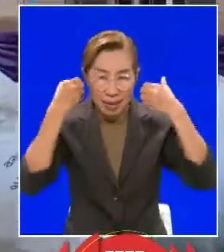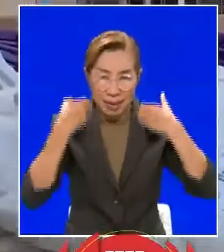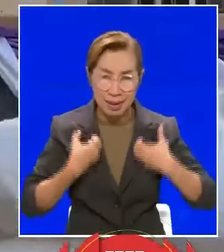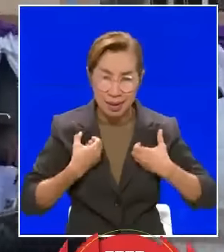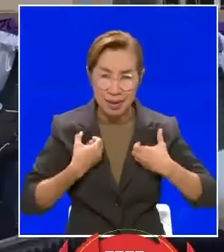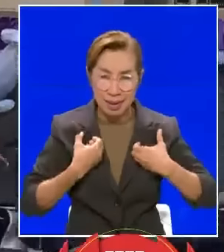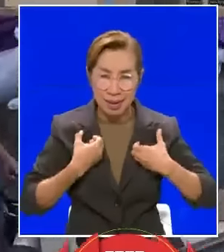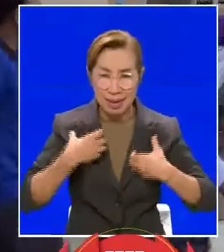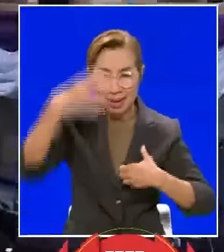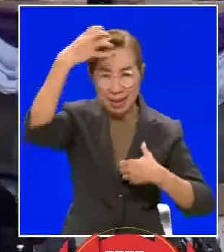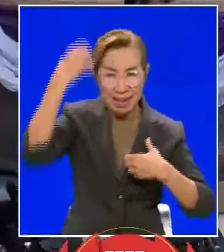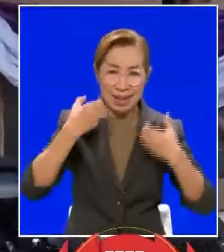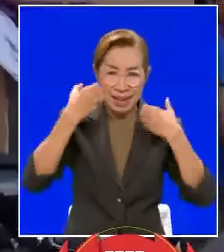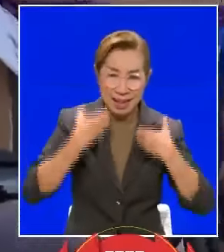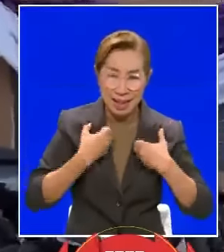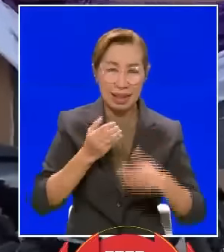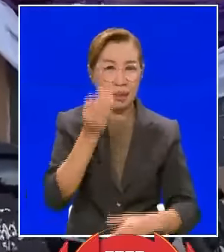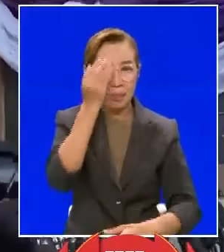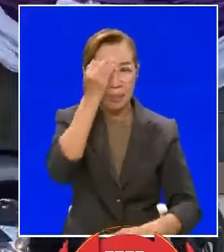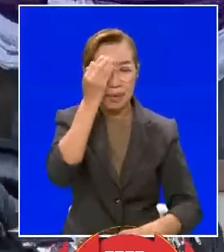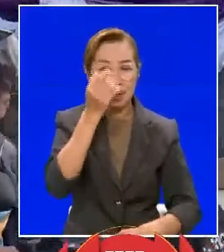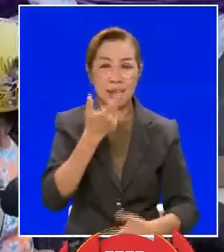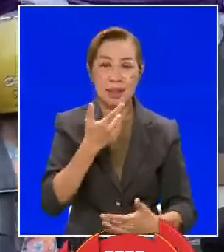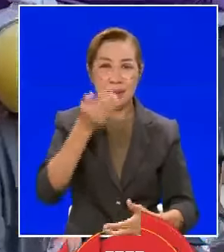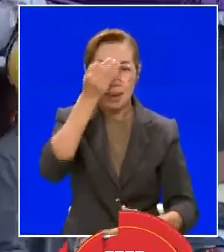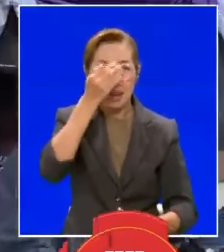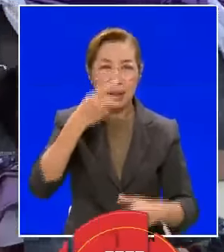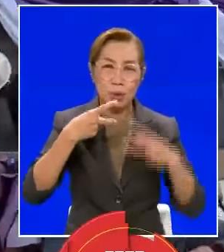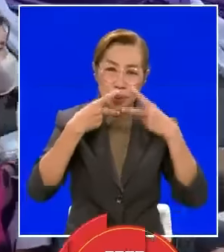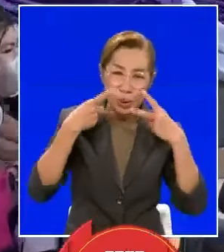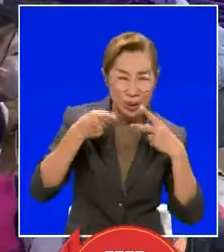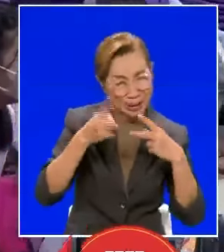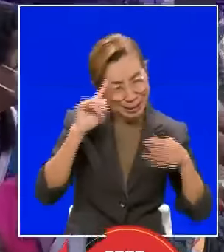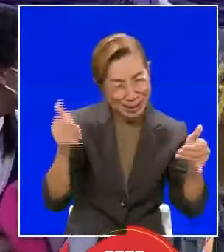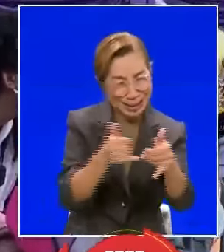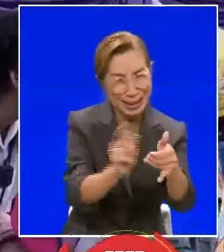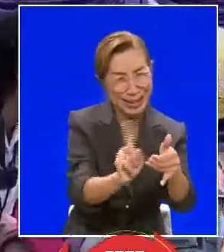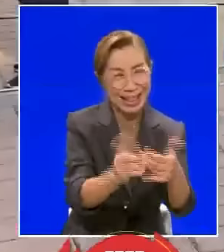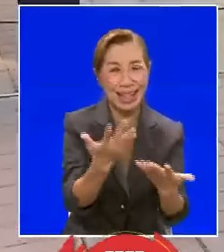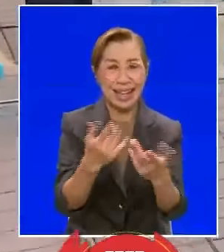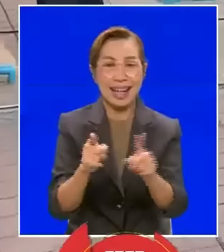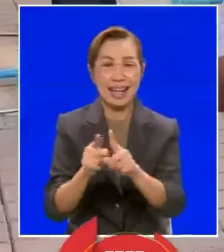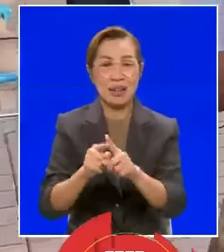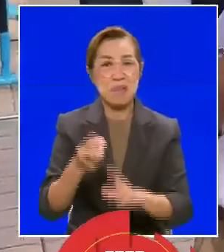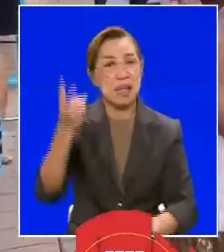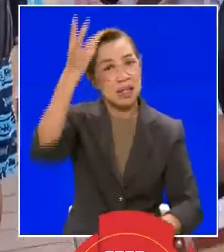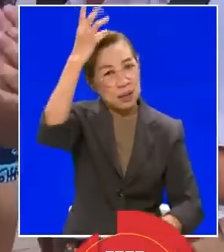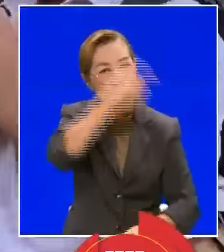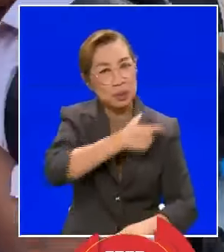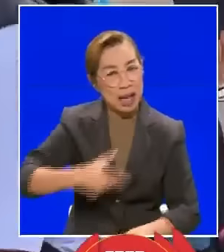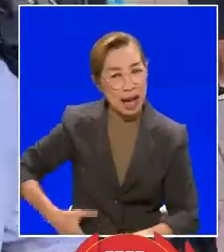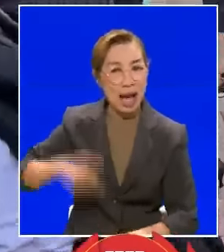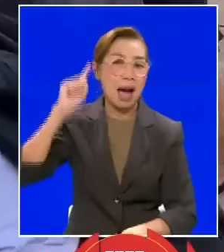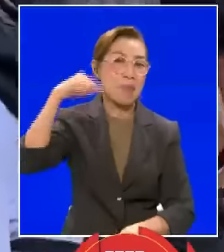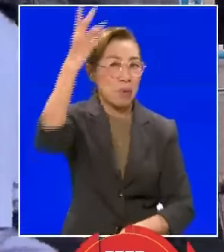วกกับแจ็คสเปโร่ไม่แน่ใจแกไปเจอกันในหน้าน้ำไหนมานะนะมีเจ้าชายเจ้าหญิงแจ็คสเปโร่พัดถังซอมจั๋งส